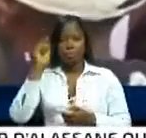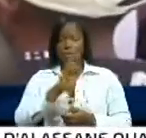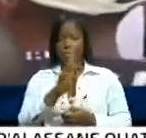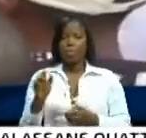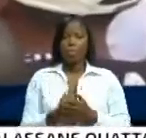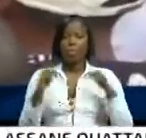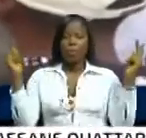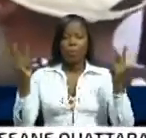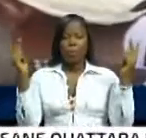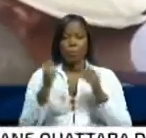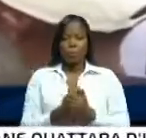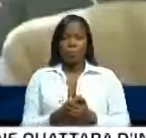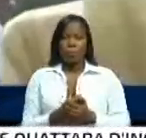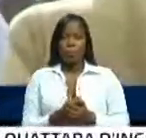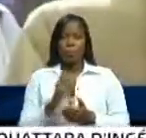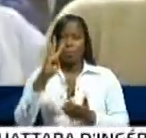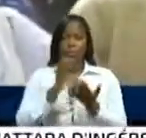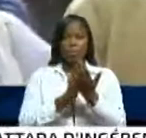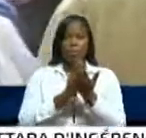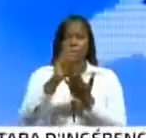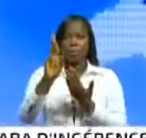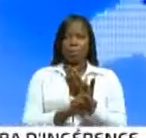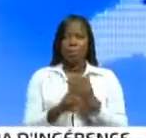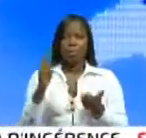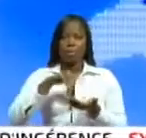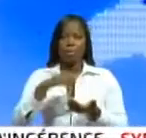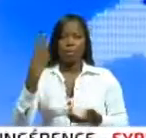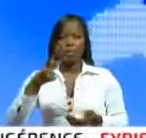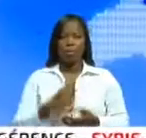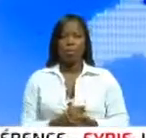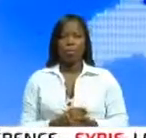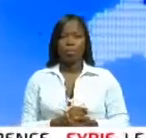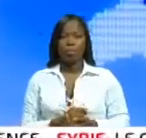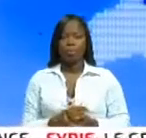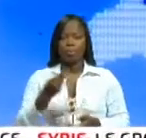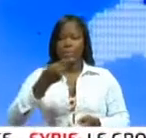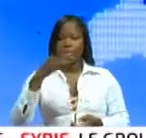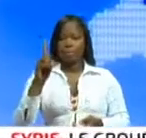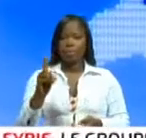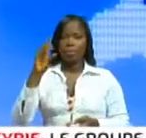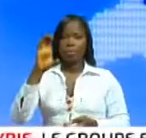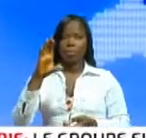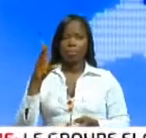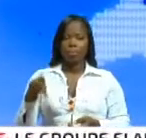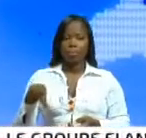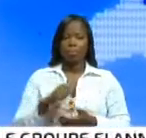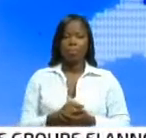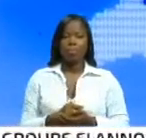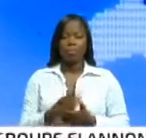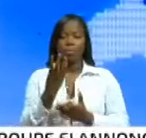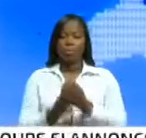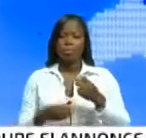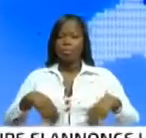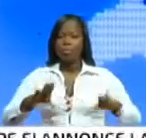appel au soir du 4 septembre 2016 la mise en place du h2 c'est et ne cherche à caser aucune clientèle